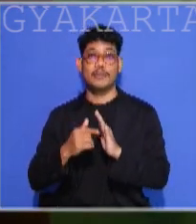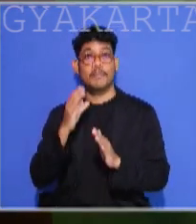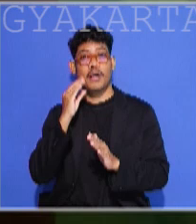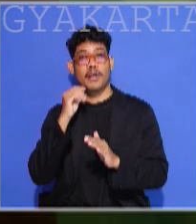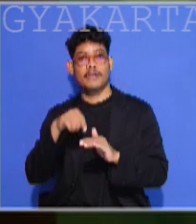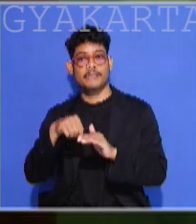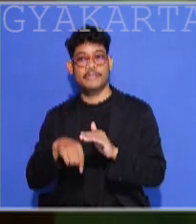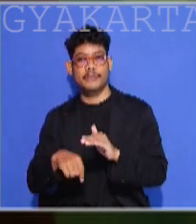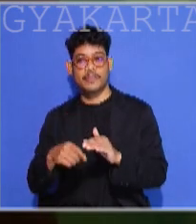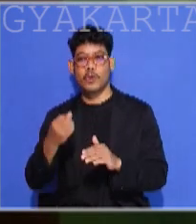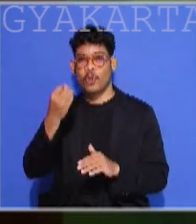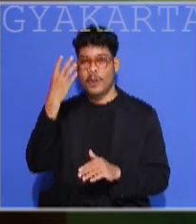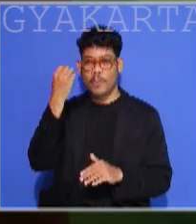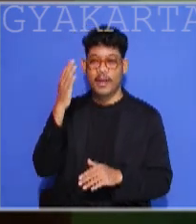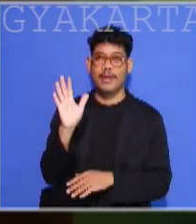terlupakan